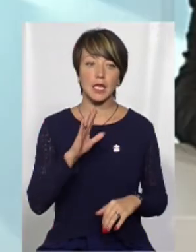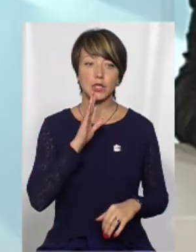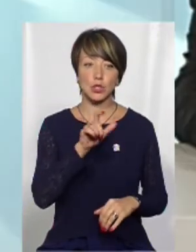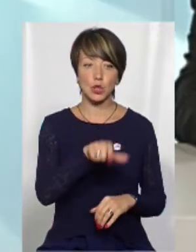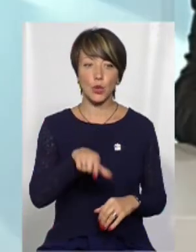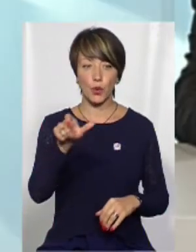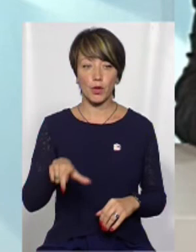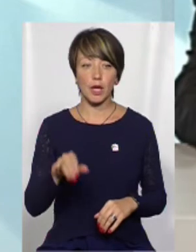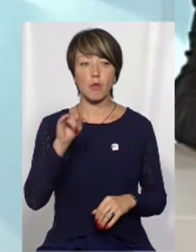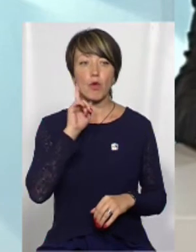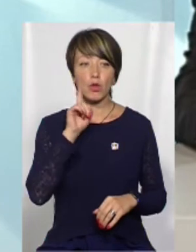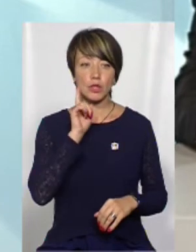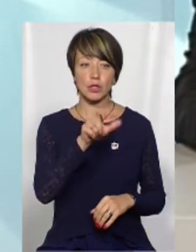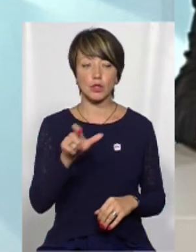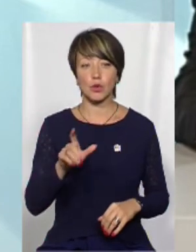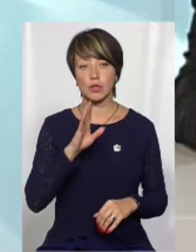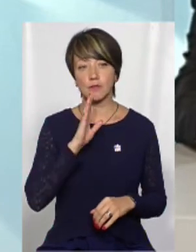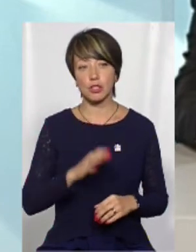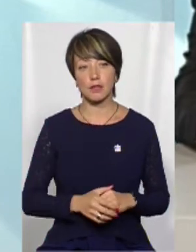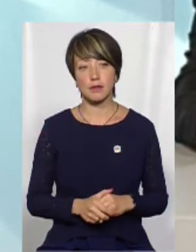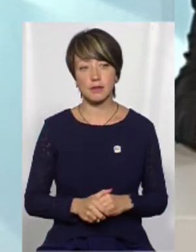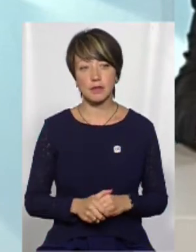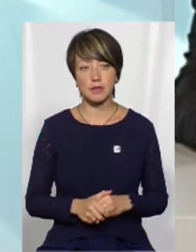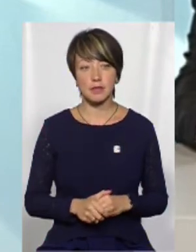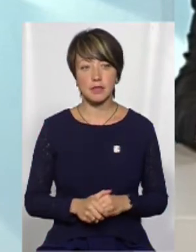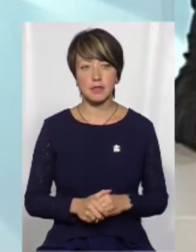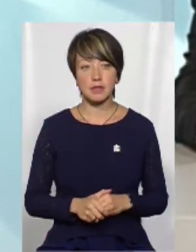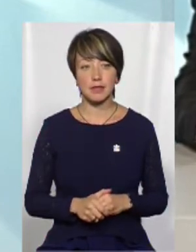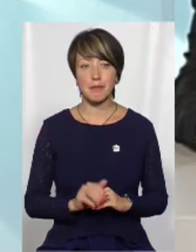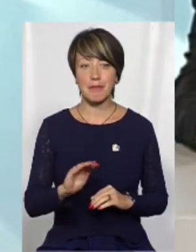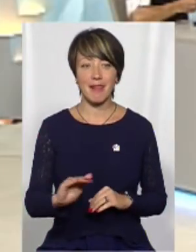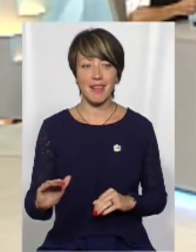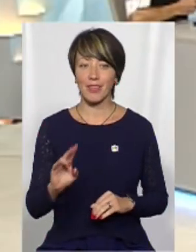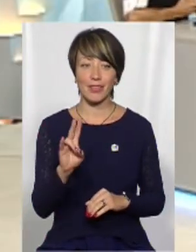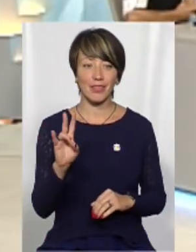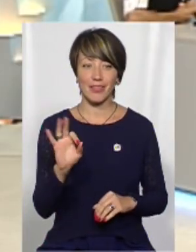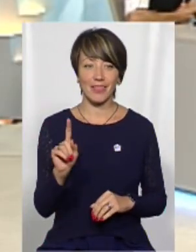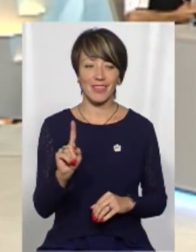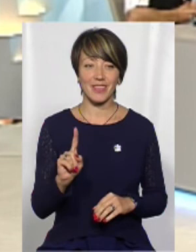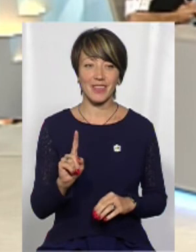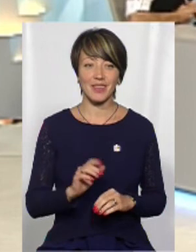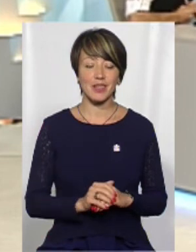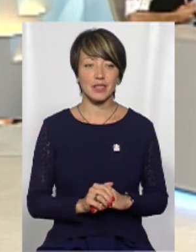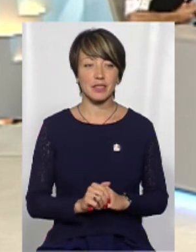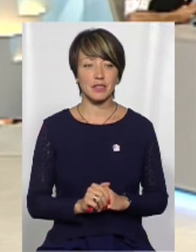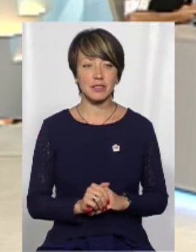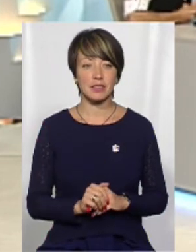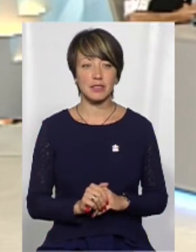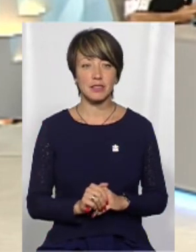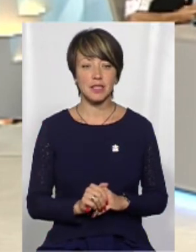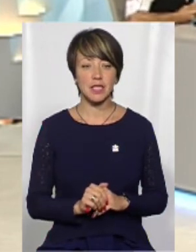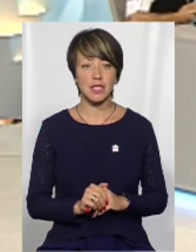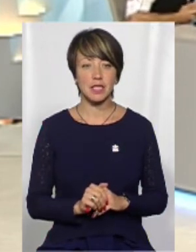femme. І молодих жінок, дівчат. І маленьких. Non. 15-40 ans.